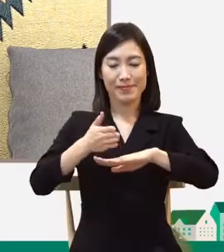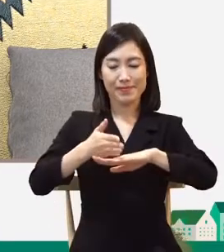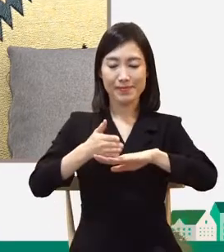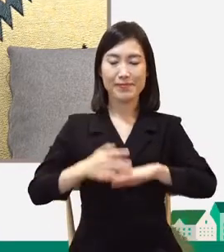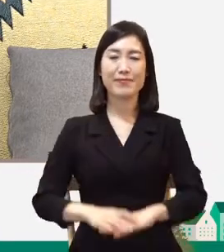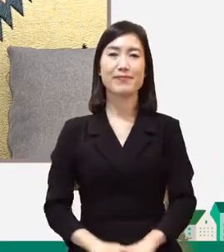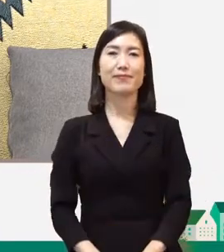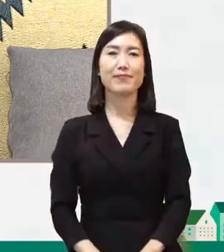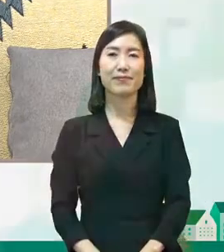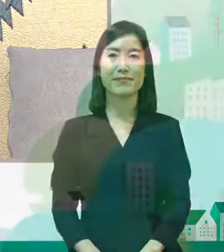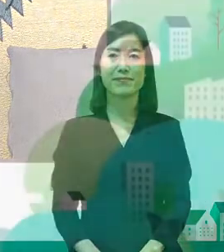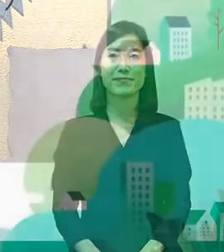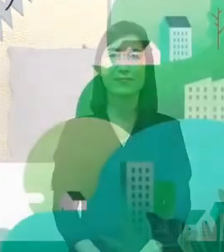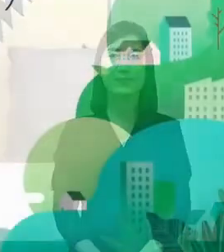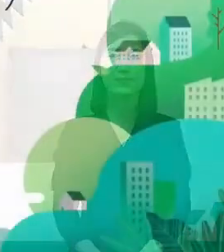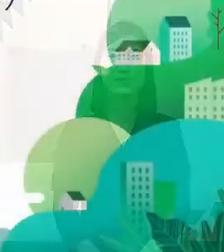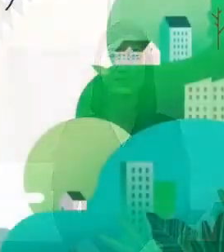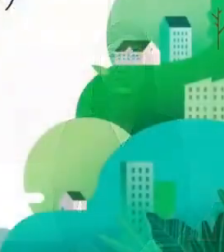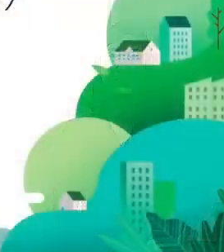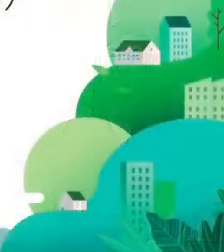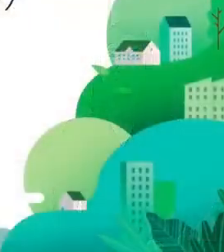감사합니다.